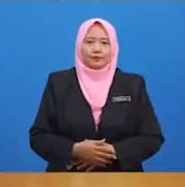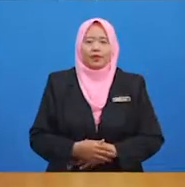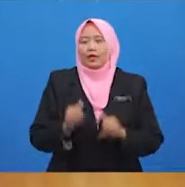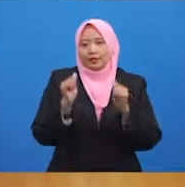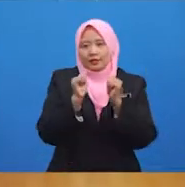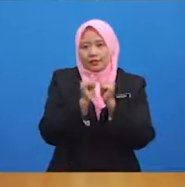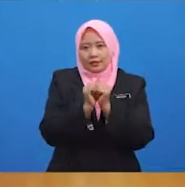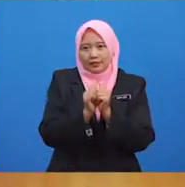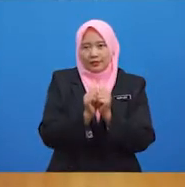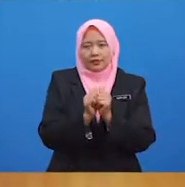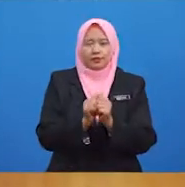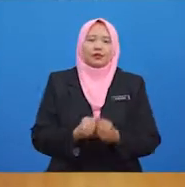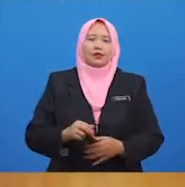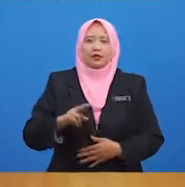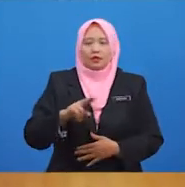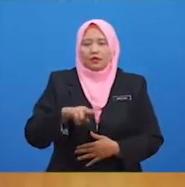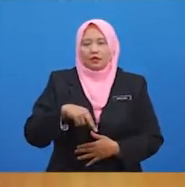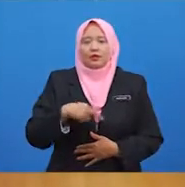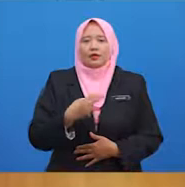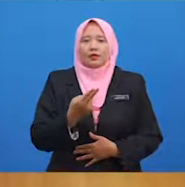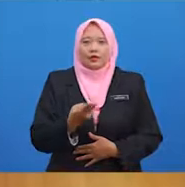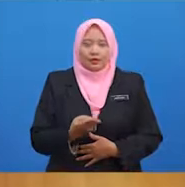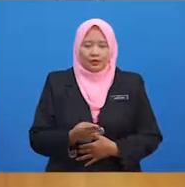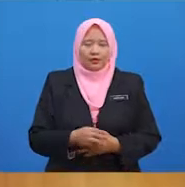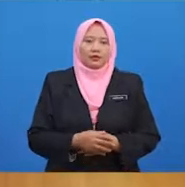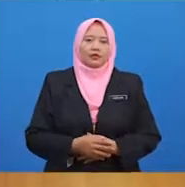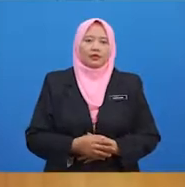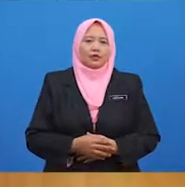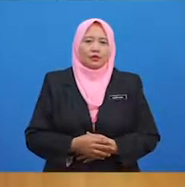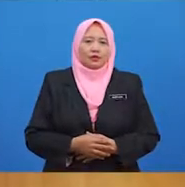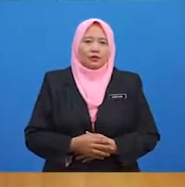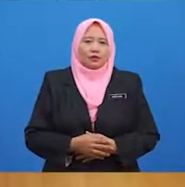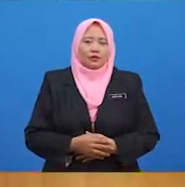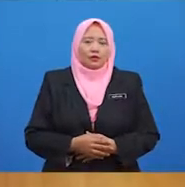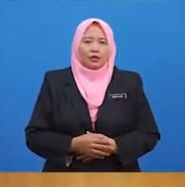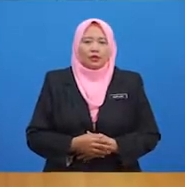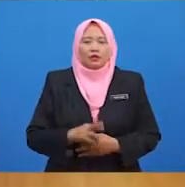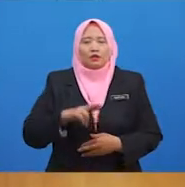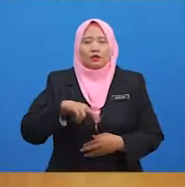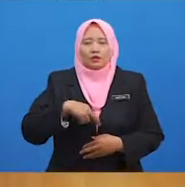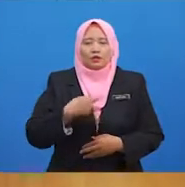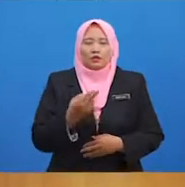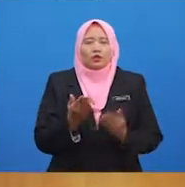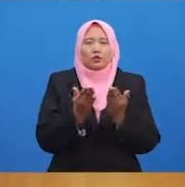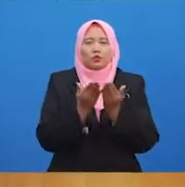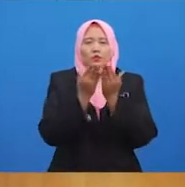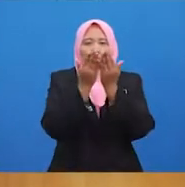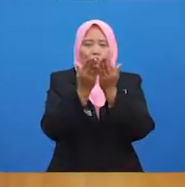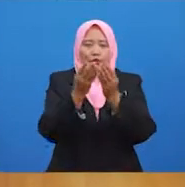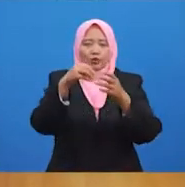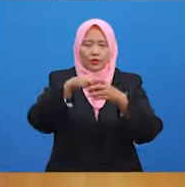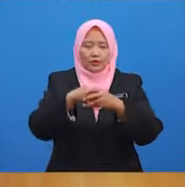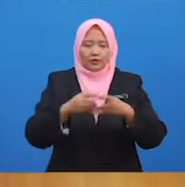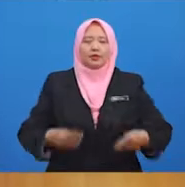Dengan menghayati nikmat ciptaan Allah ini, secara tidak langsung akan terbit rasa syukur dalam diri